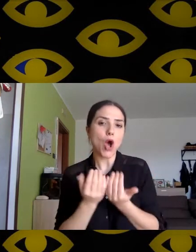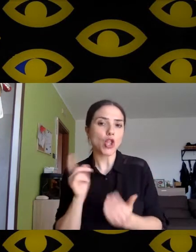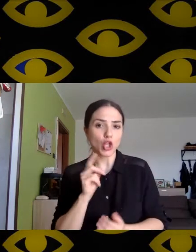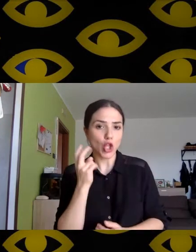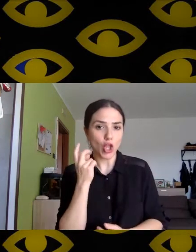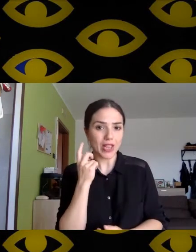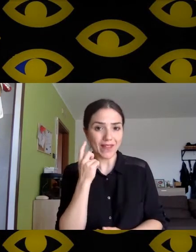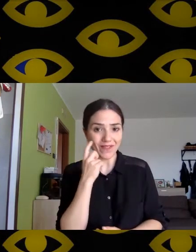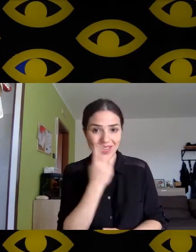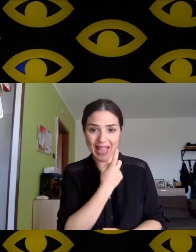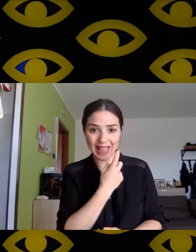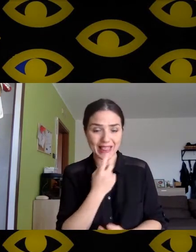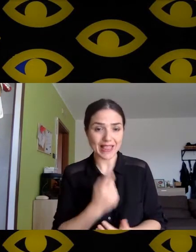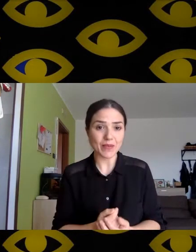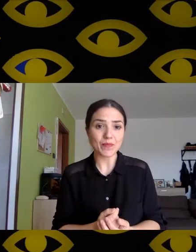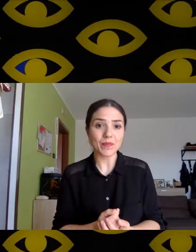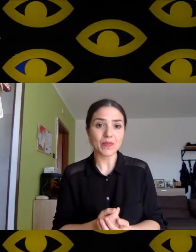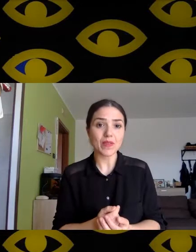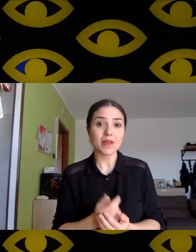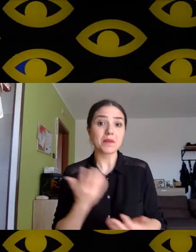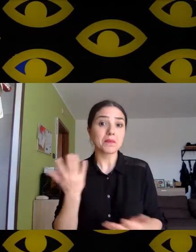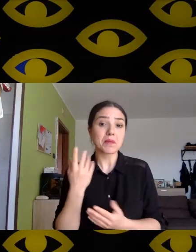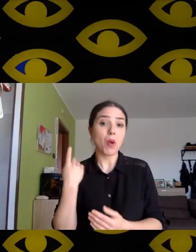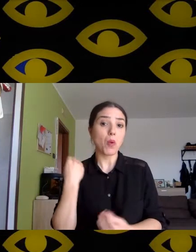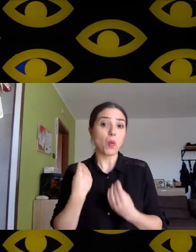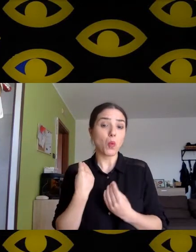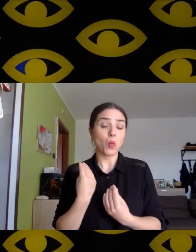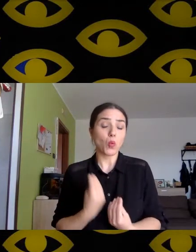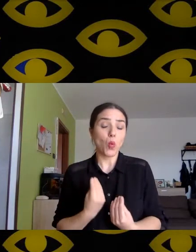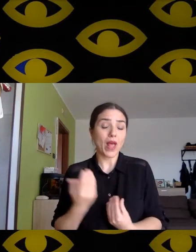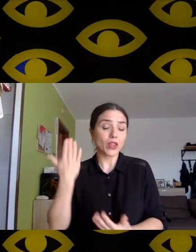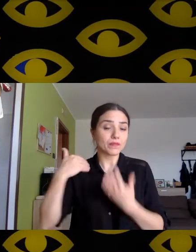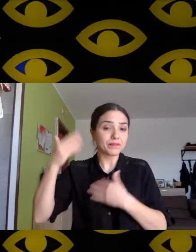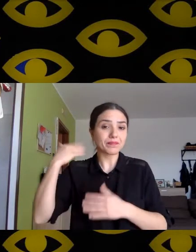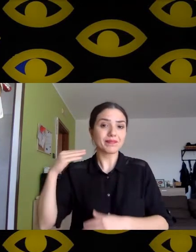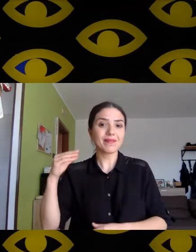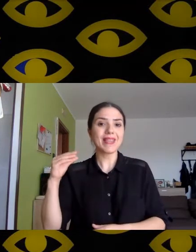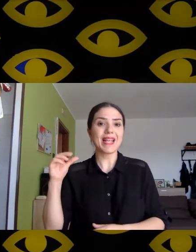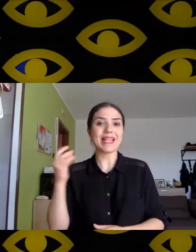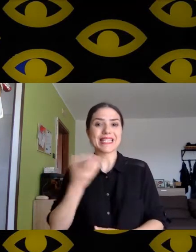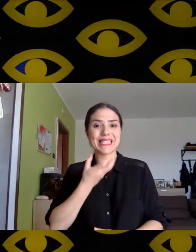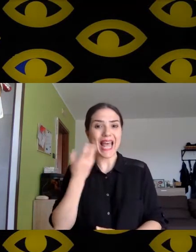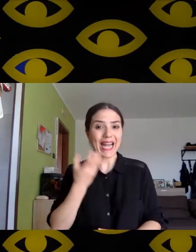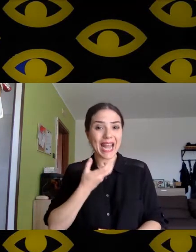altre situazioni, tipo a Sanremo, oppure in altre situazioni che ci racconterà,